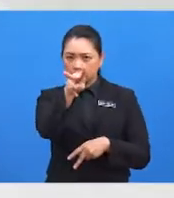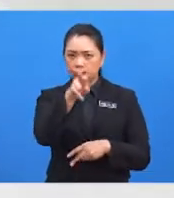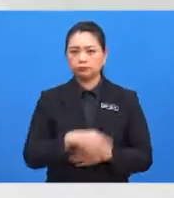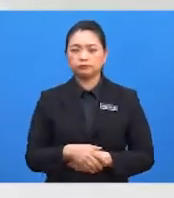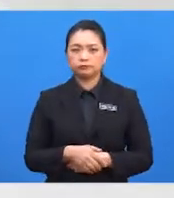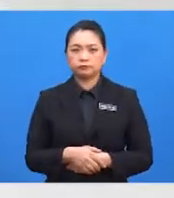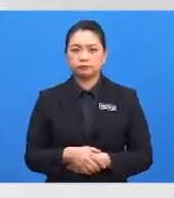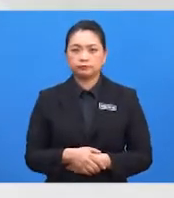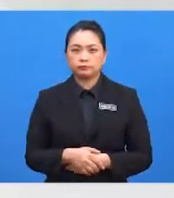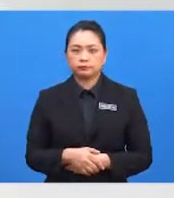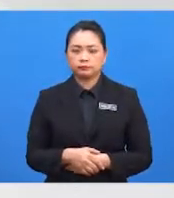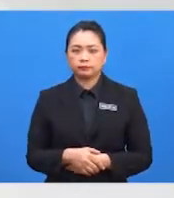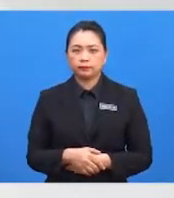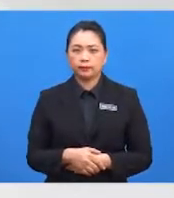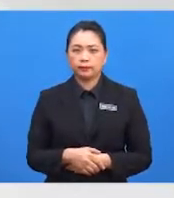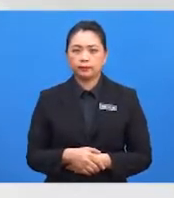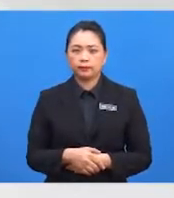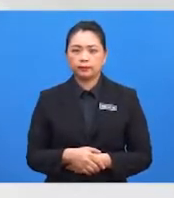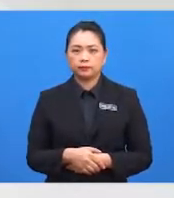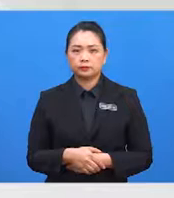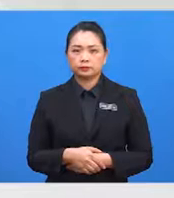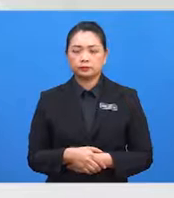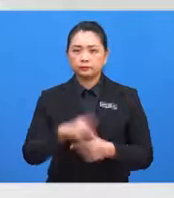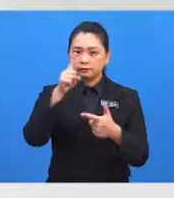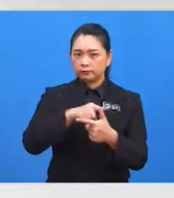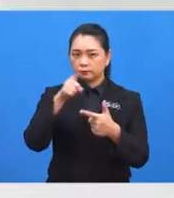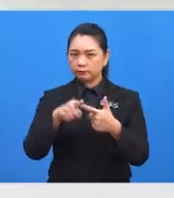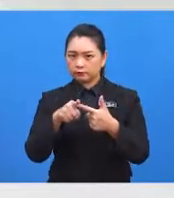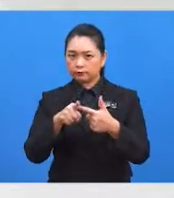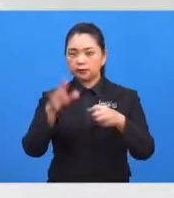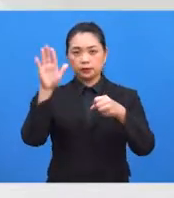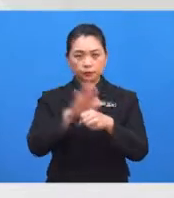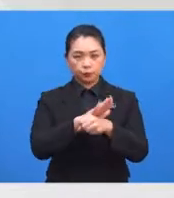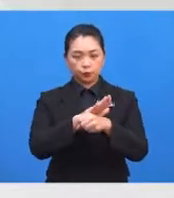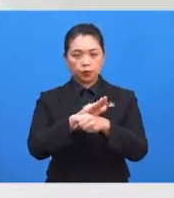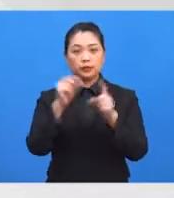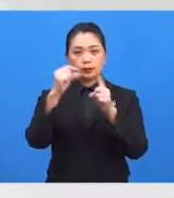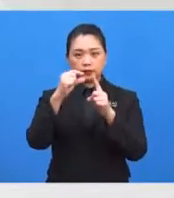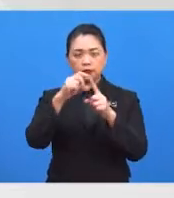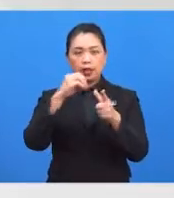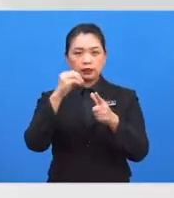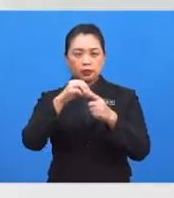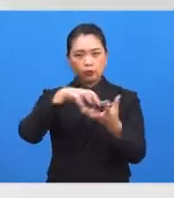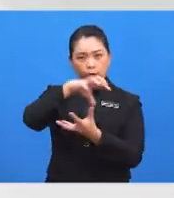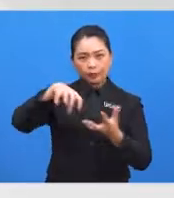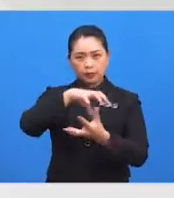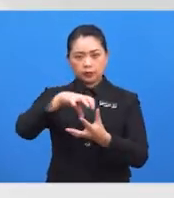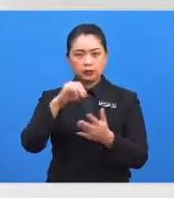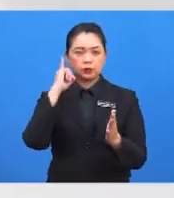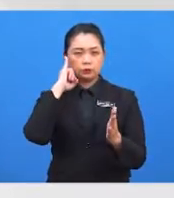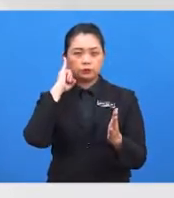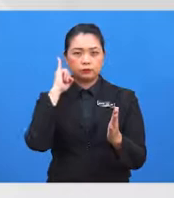pandang oleh audiens anda, sama ada sepenuhnya teks atau kombinasi elemen visual yang